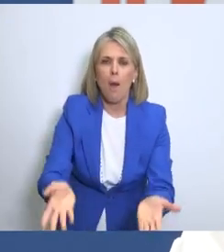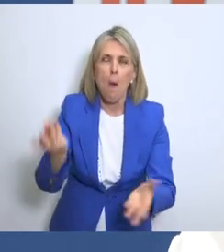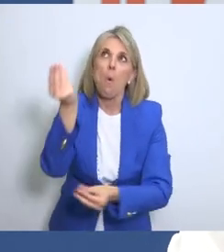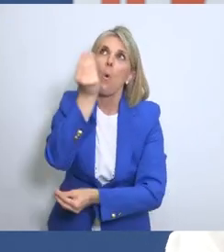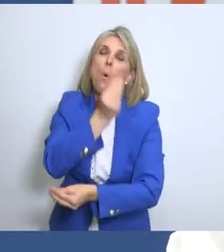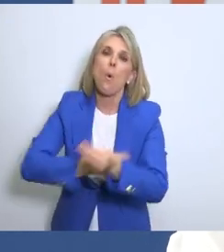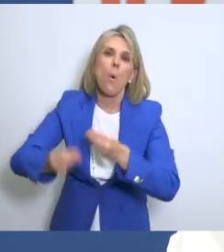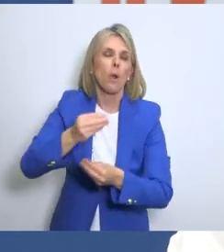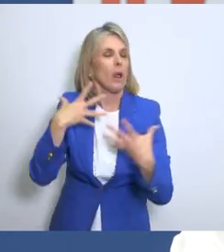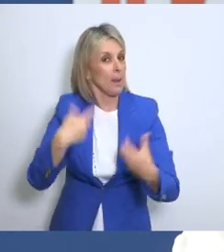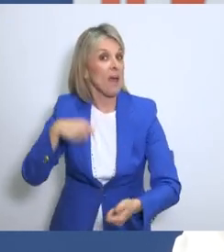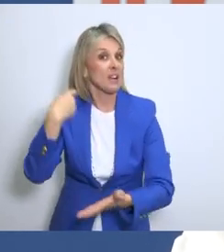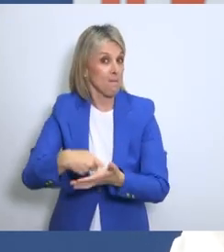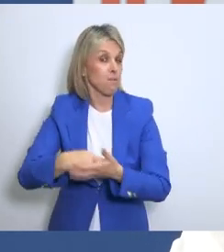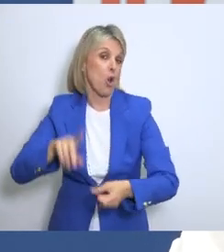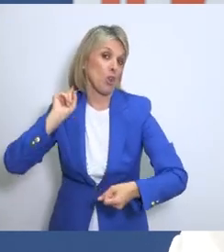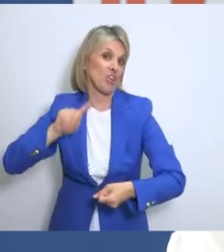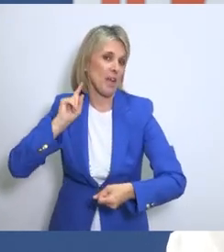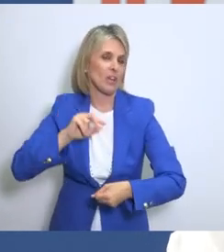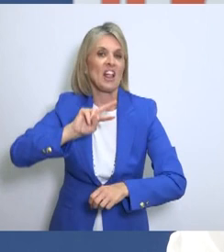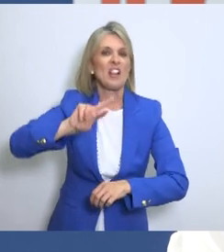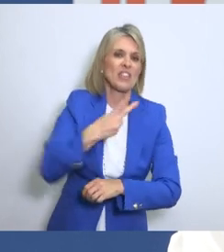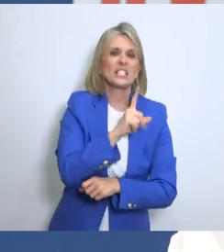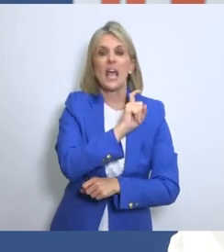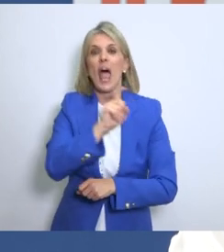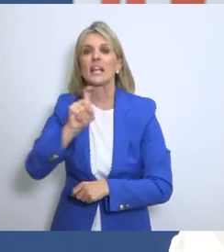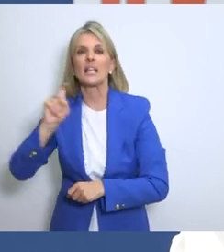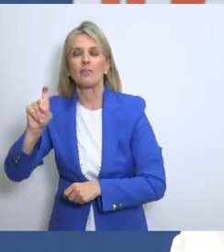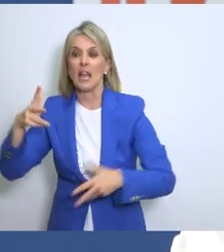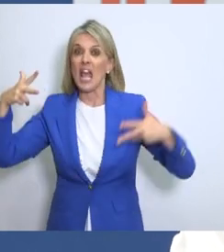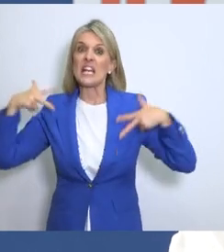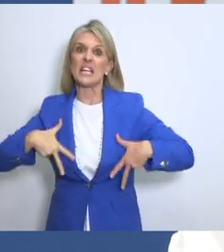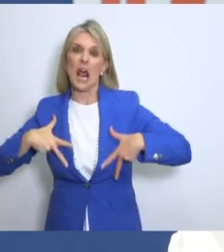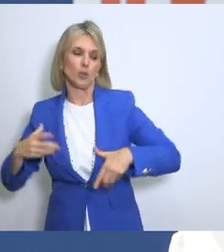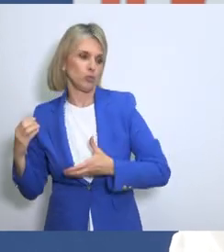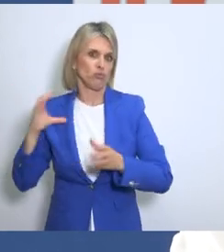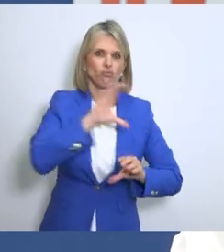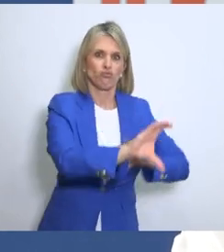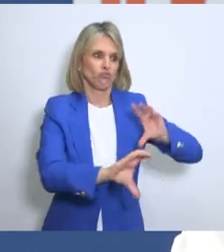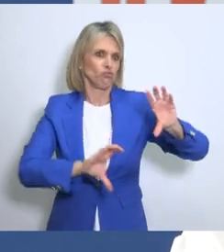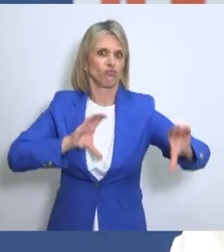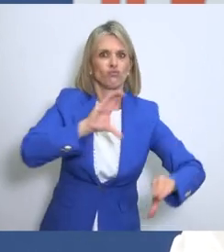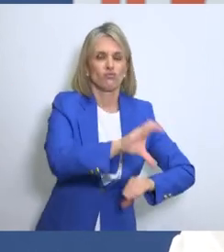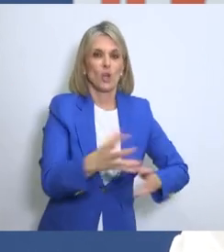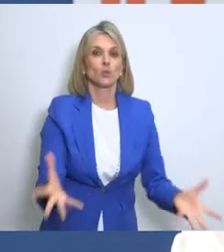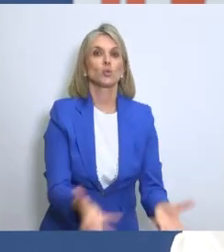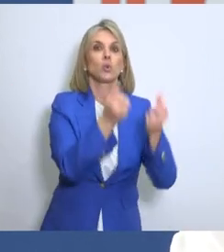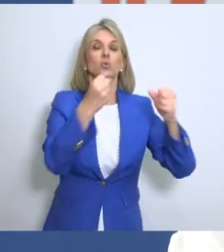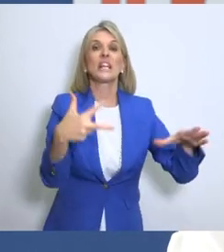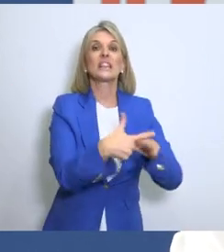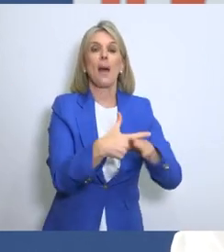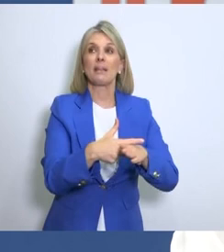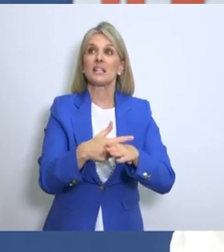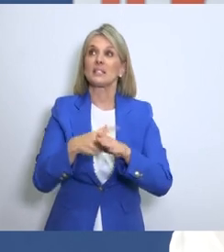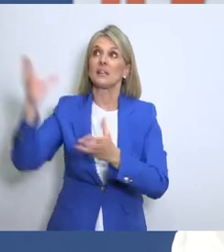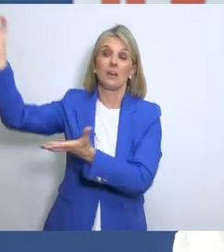φόρο διαφυγή, από τα δισεκατομμύρια των κρατικών ενισχύσεων από το Ταμείο Ανάκαμψης και βεβαίως πάνω απ' όλα